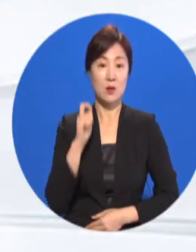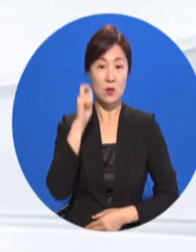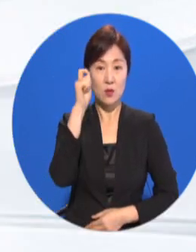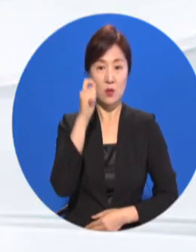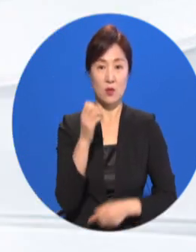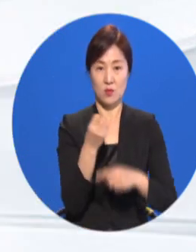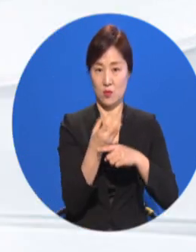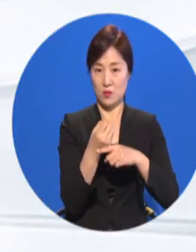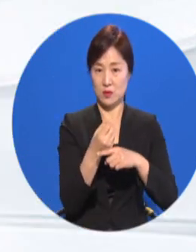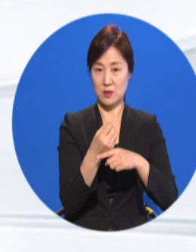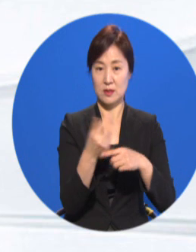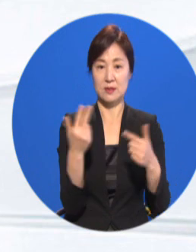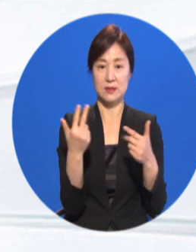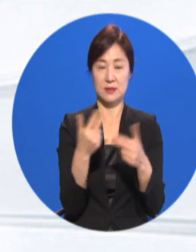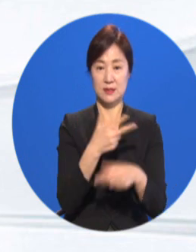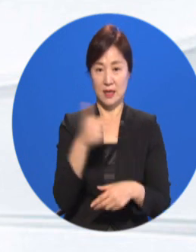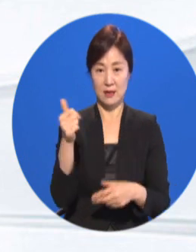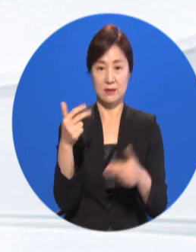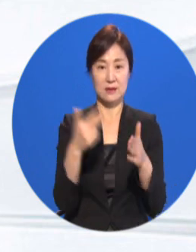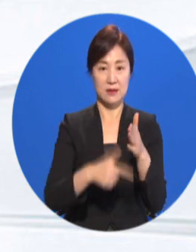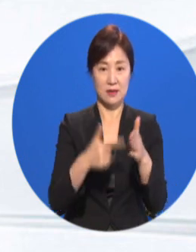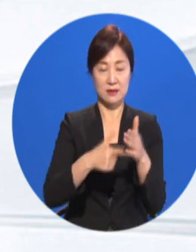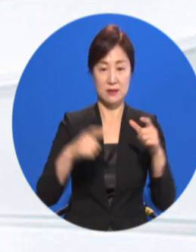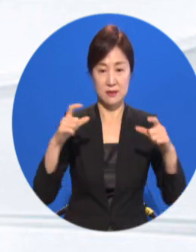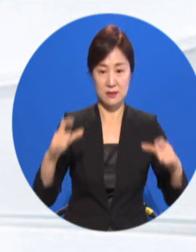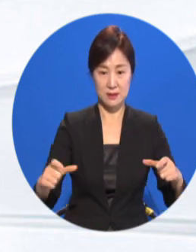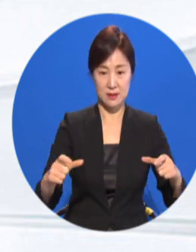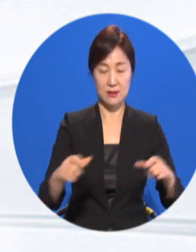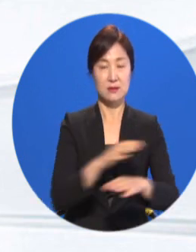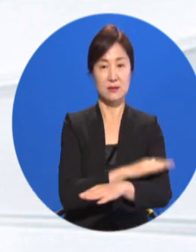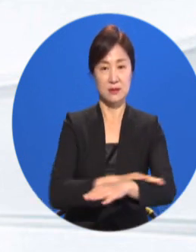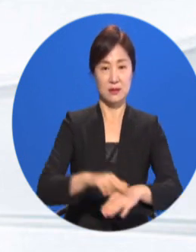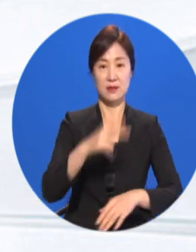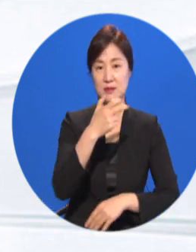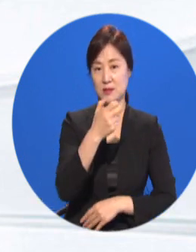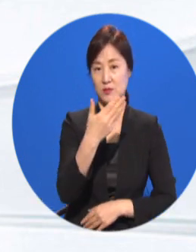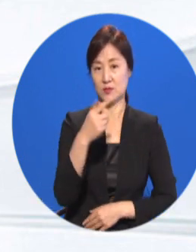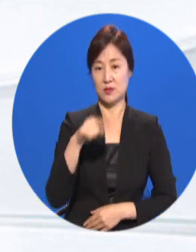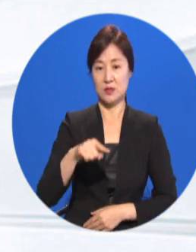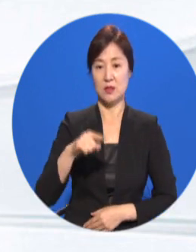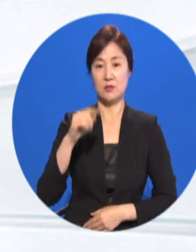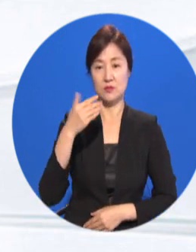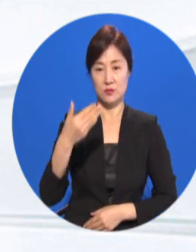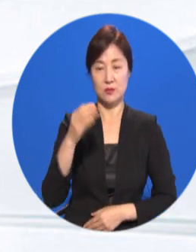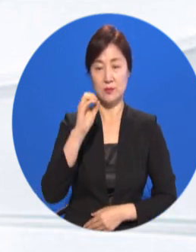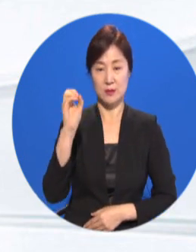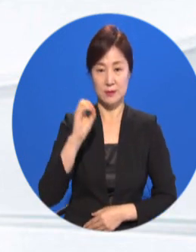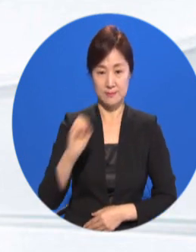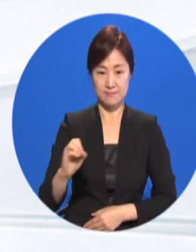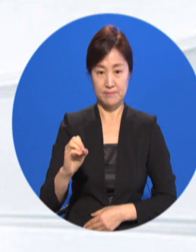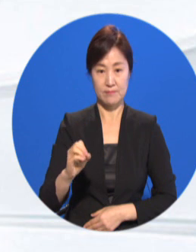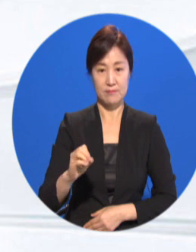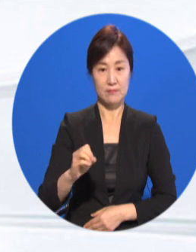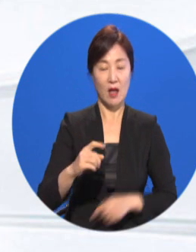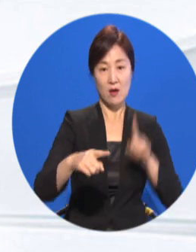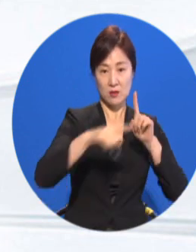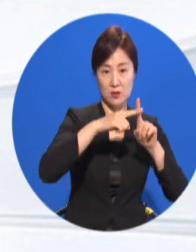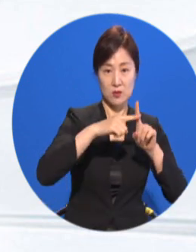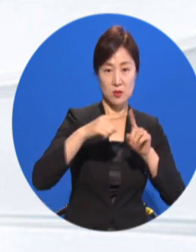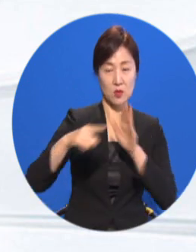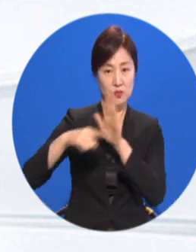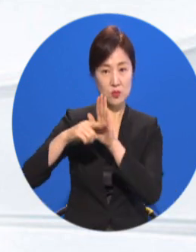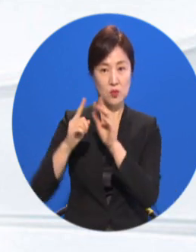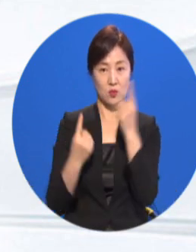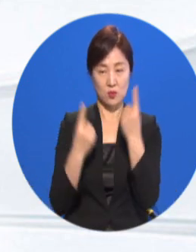성장은 강진 선거구 역시 사라고 있다 란 응답이 79.9% 로 긍정적인 평가가 부정적인 평가 보다 월등이